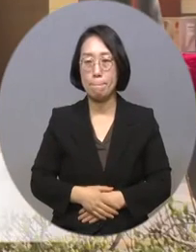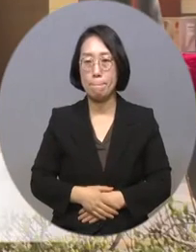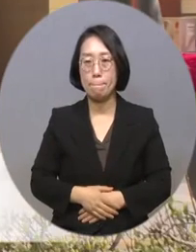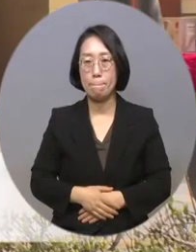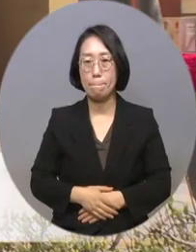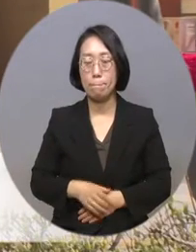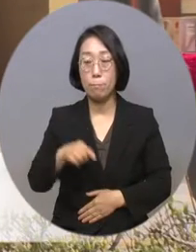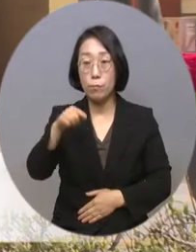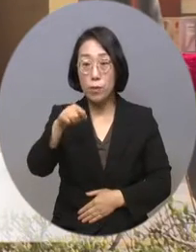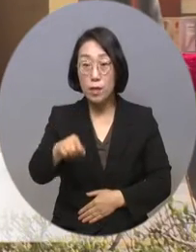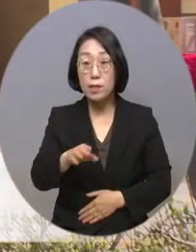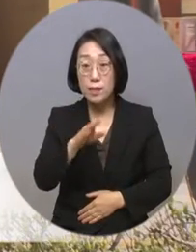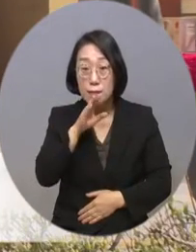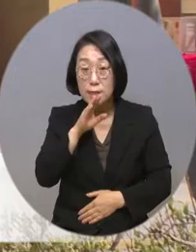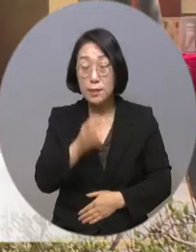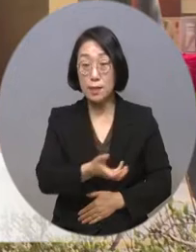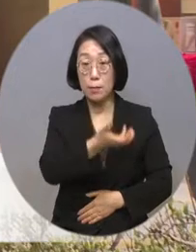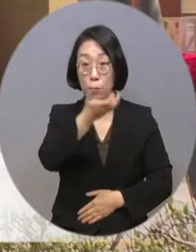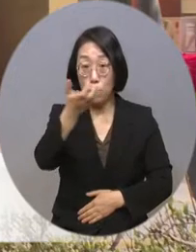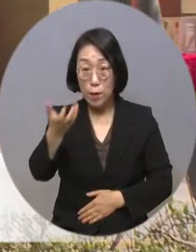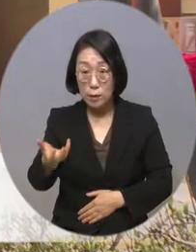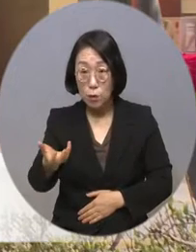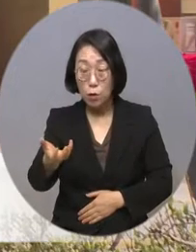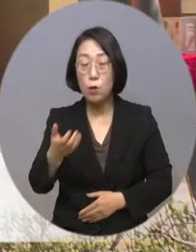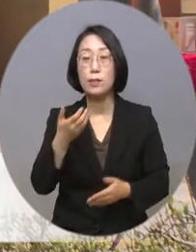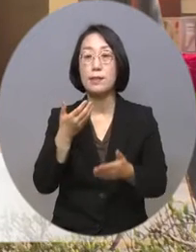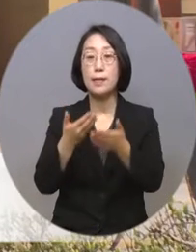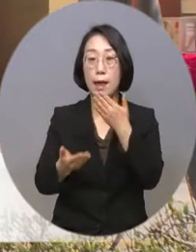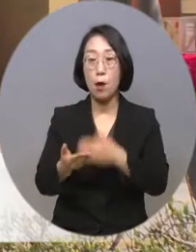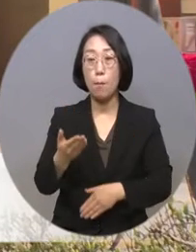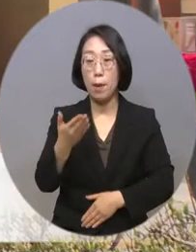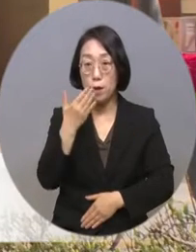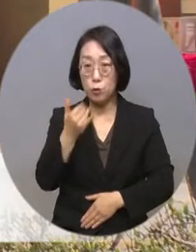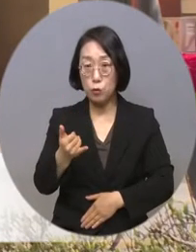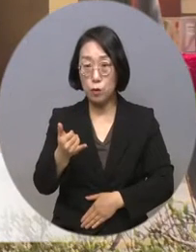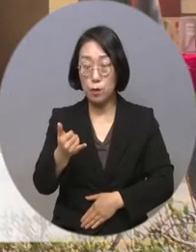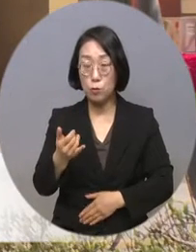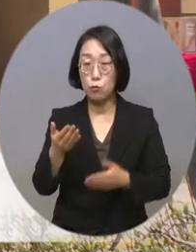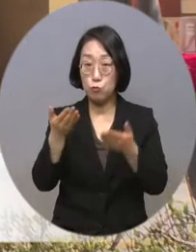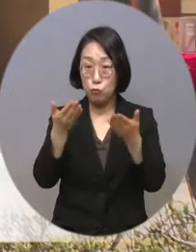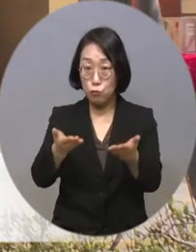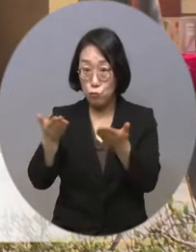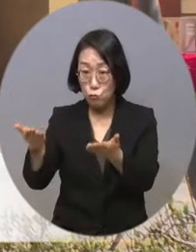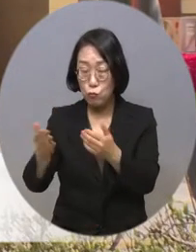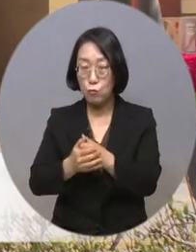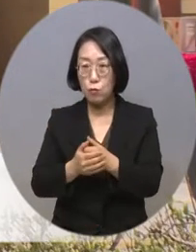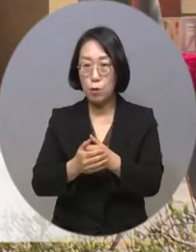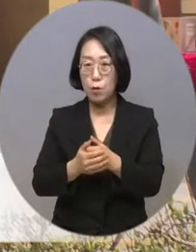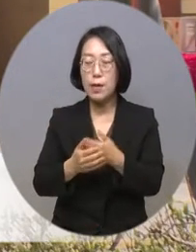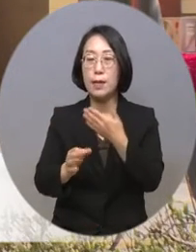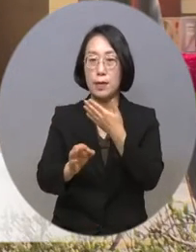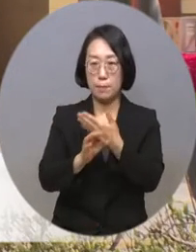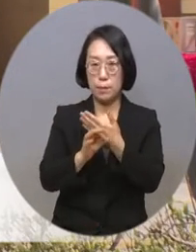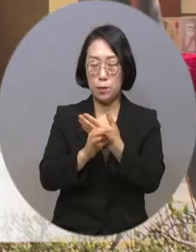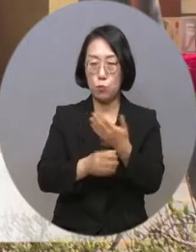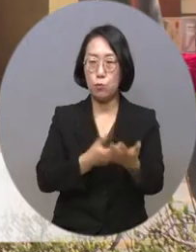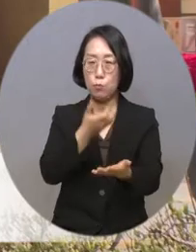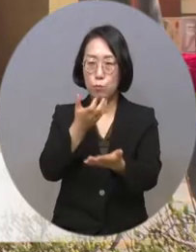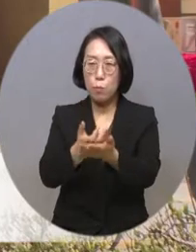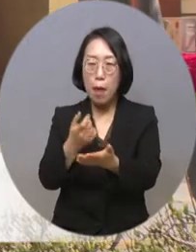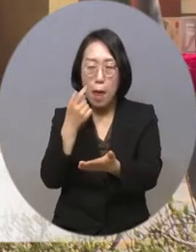도시민들에게 정규 여건과 농촌 체험의 기회를 제공함으로써 예비 귀농